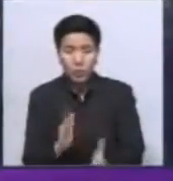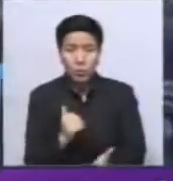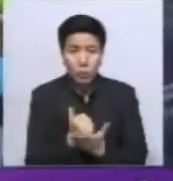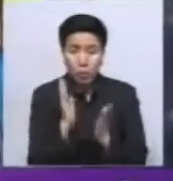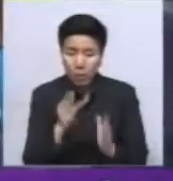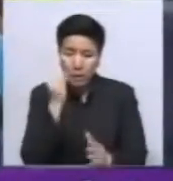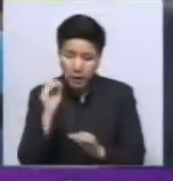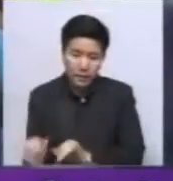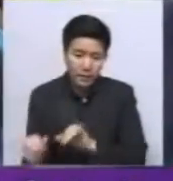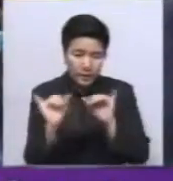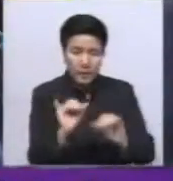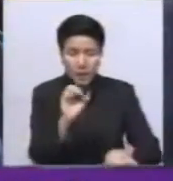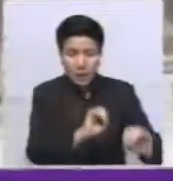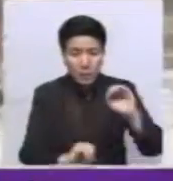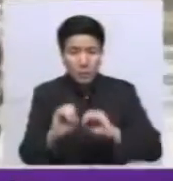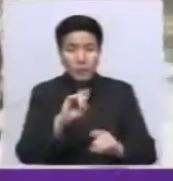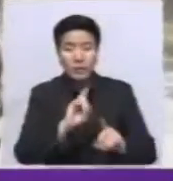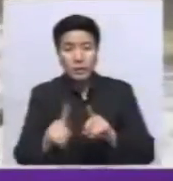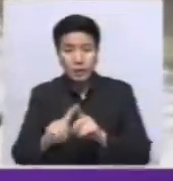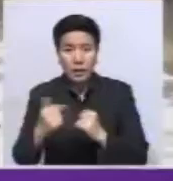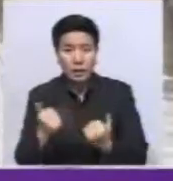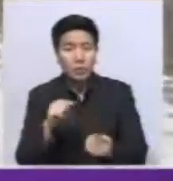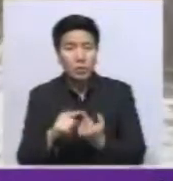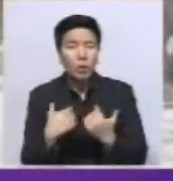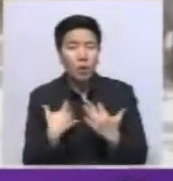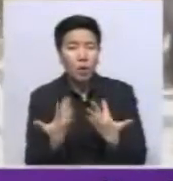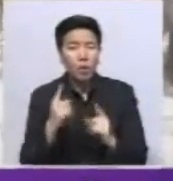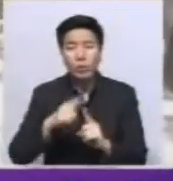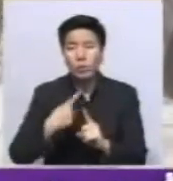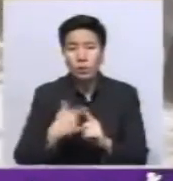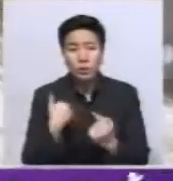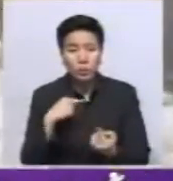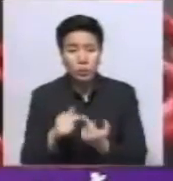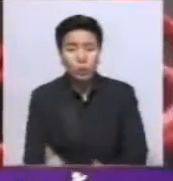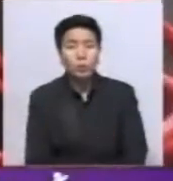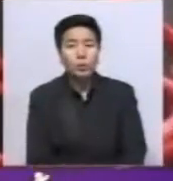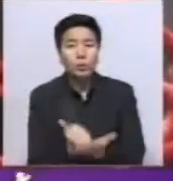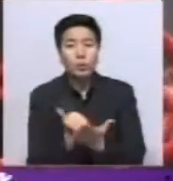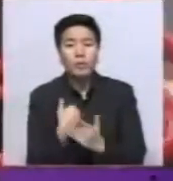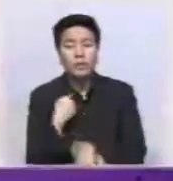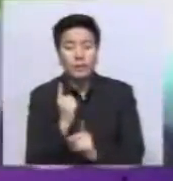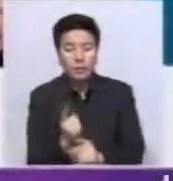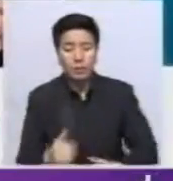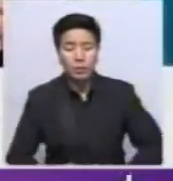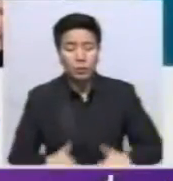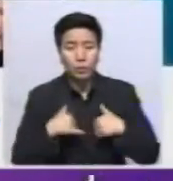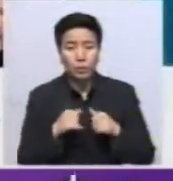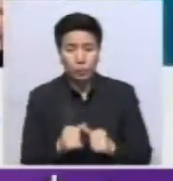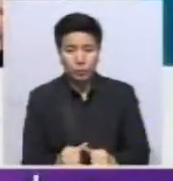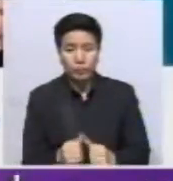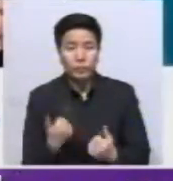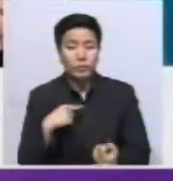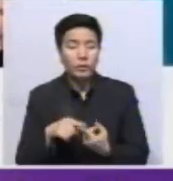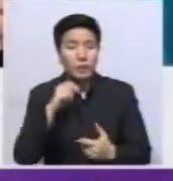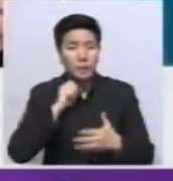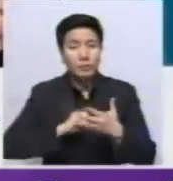ประชาชนมายังพื้นที่ปลอดภัยการจัดตั้งศูนย์พักพิงชั่วคราวการช่วยเหลือเพื่อการดำรงชีพ ส่วนการเร่งระบายน้